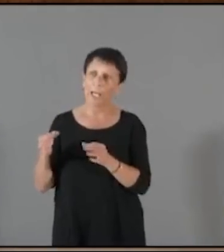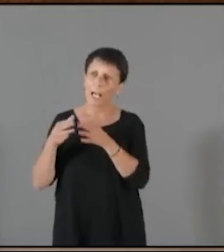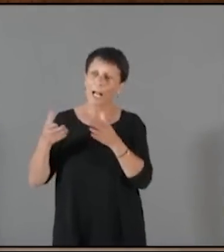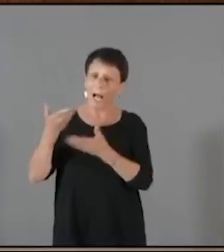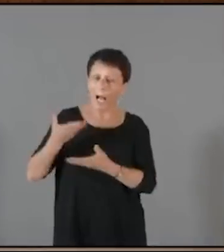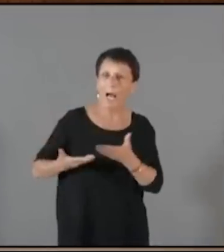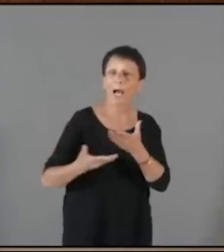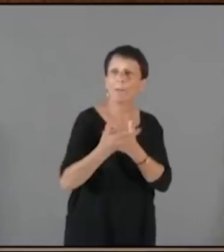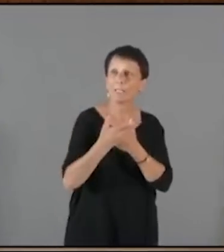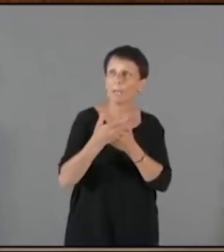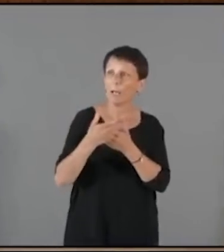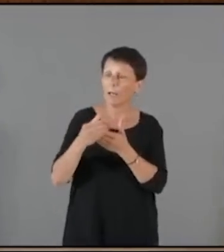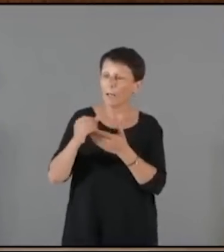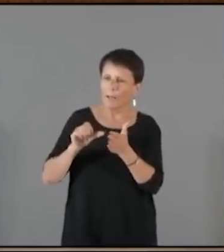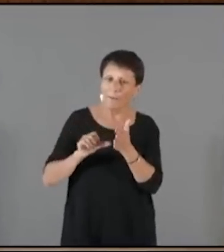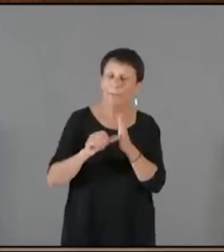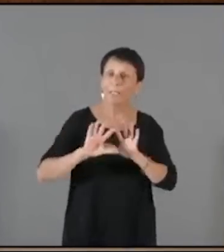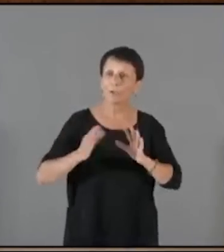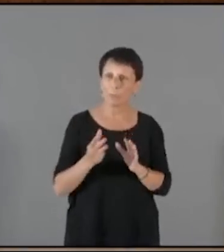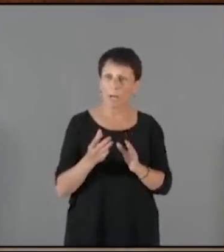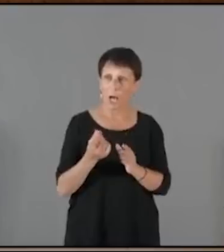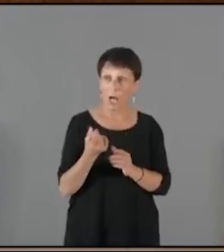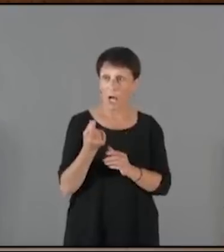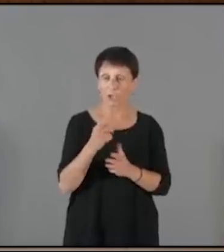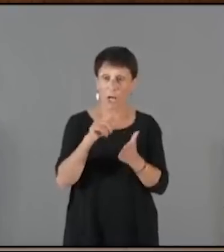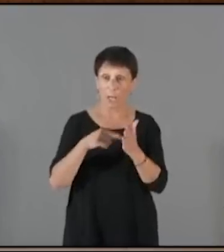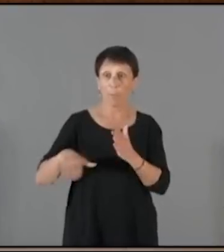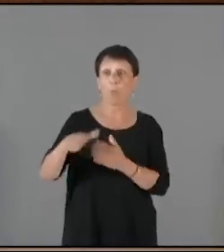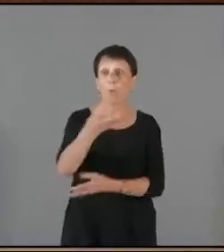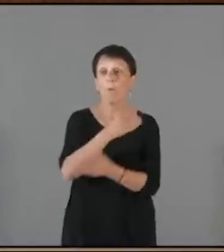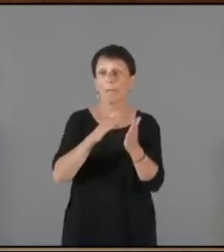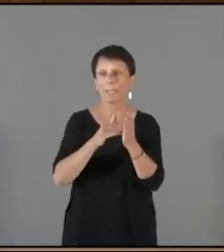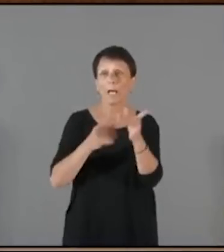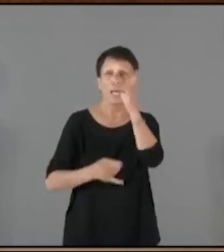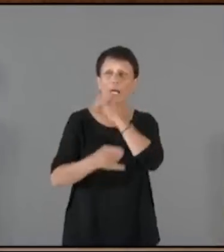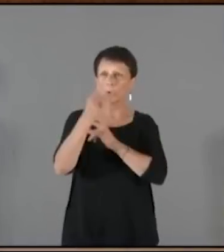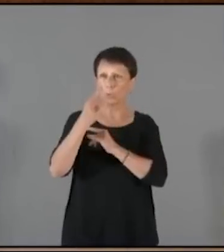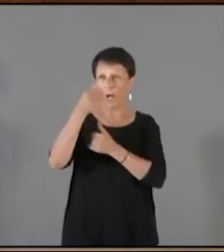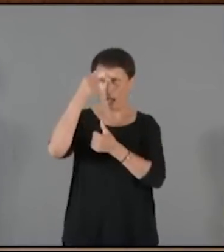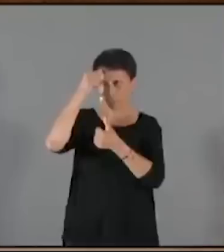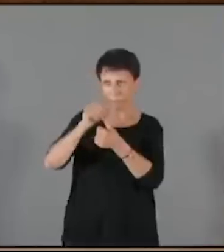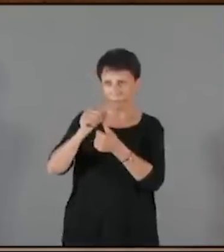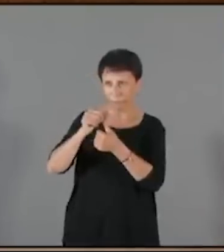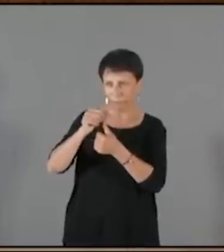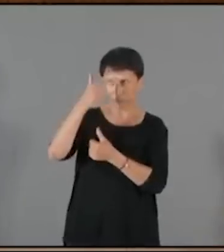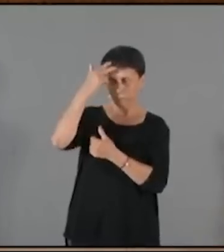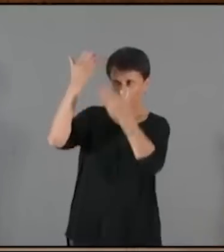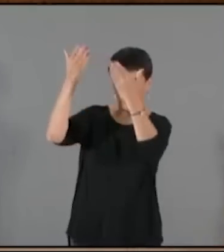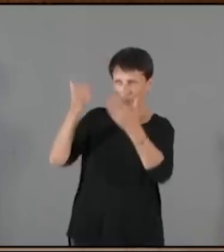avec l'argent des Marseillais, l'histoire se souviendra de vous, monsieur Payan, comme le maire, finalement, de